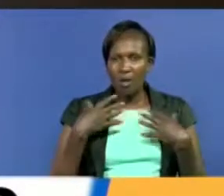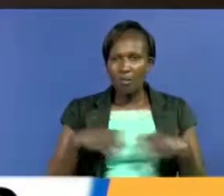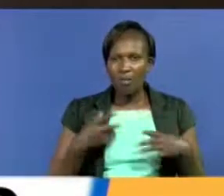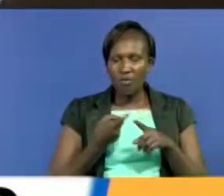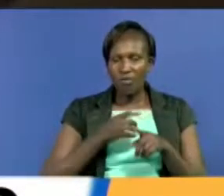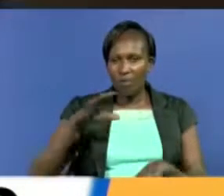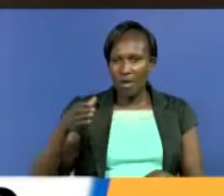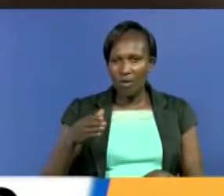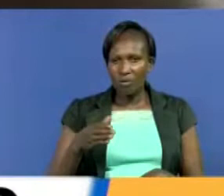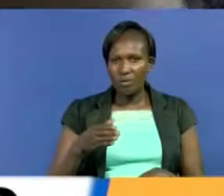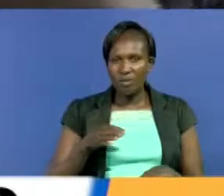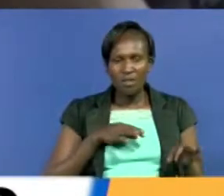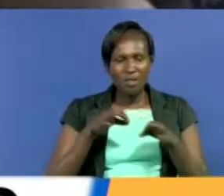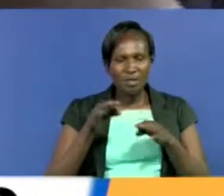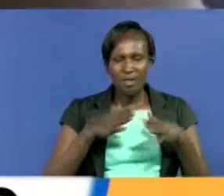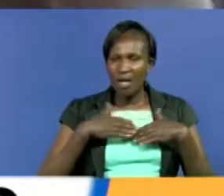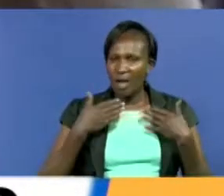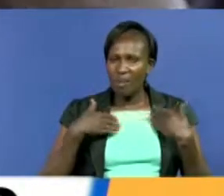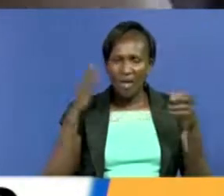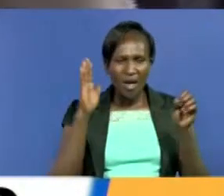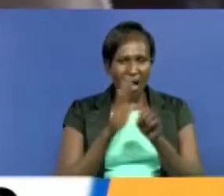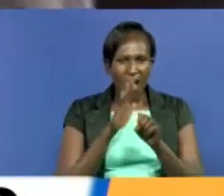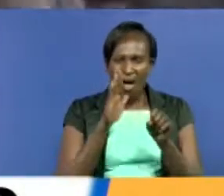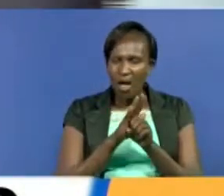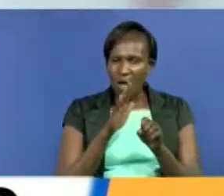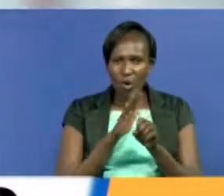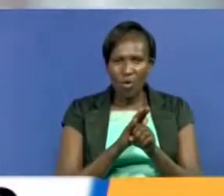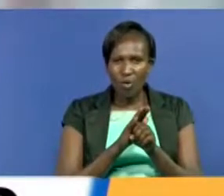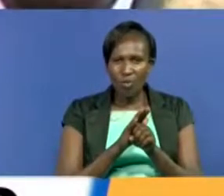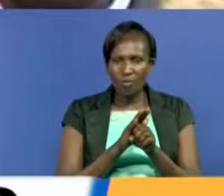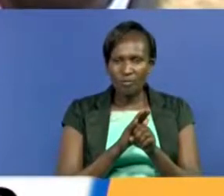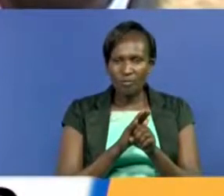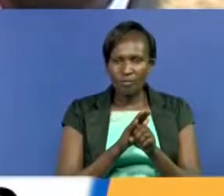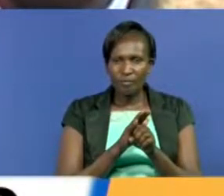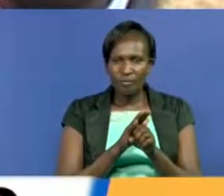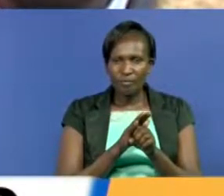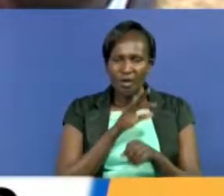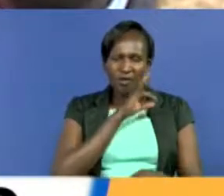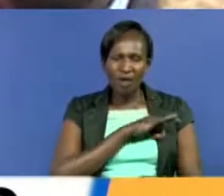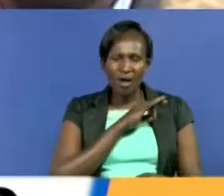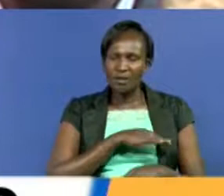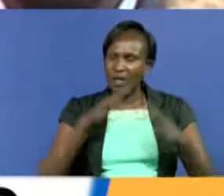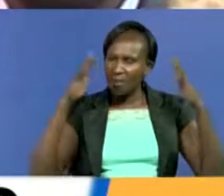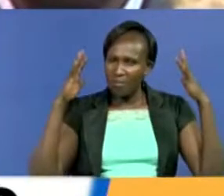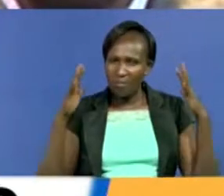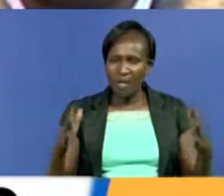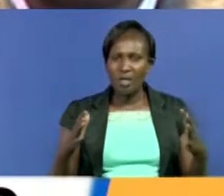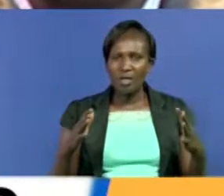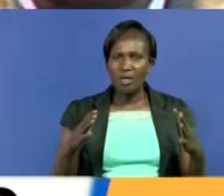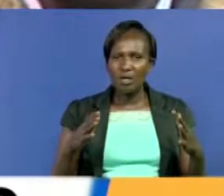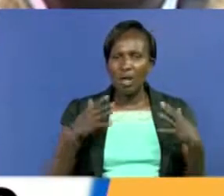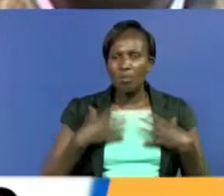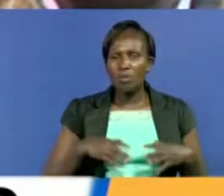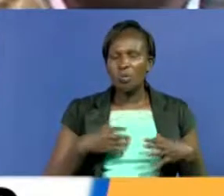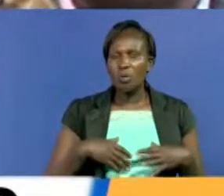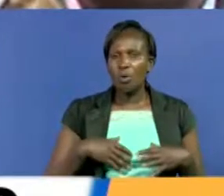hii walishindwa kuelezea furaha hayao iliyokuwa ikionekana wazi kwenye nyuso zao. Ni faida kubwa sana kwa sisi wananchi wa